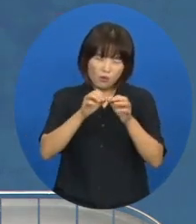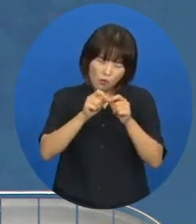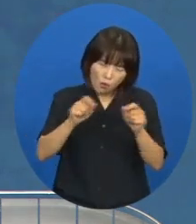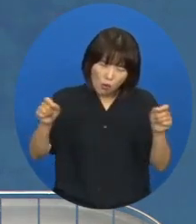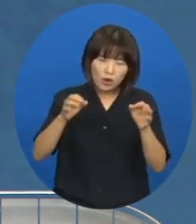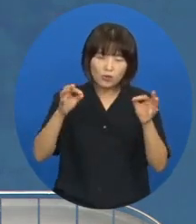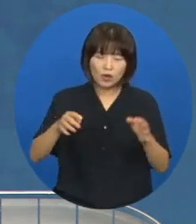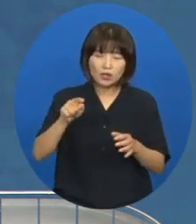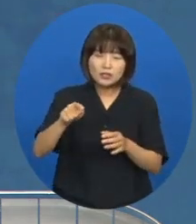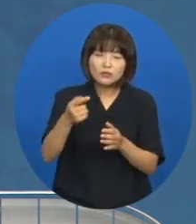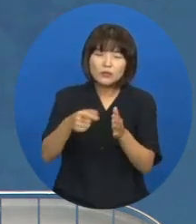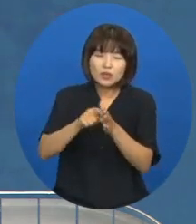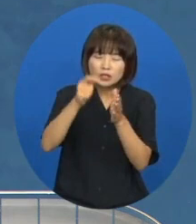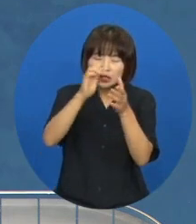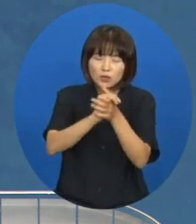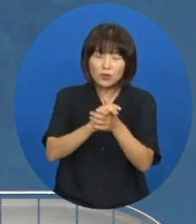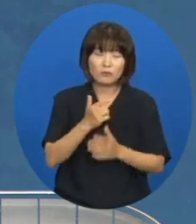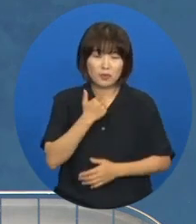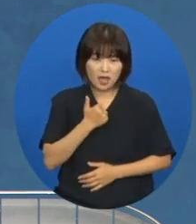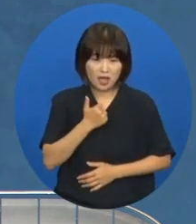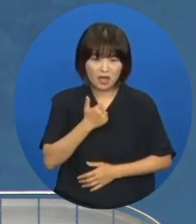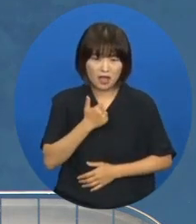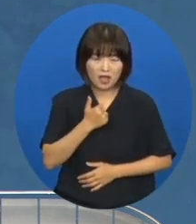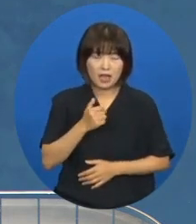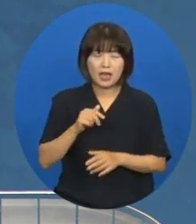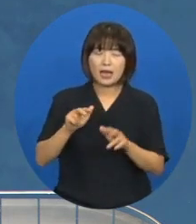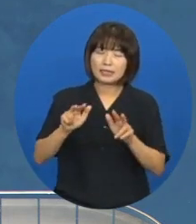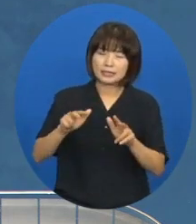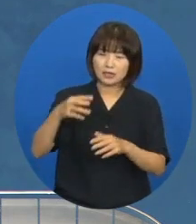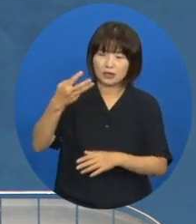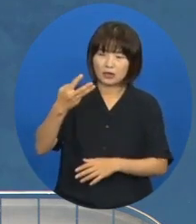일을 위해 기도해 왔었냐? 이제 로잔 대회가